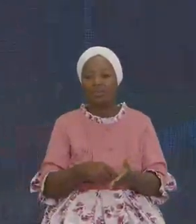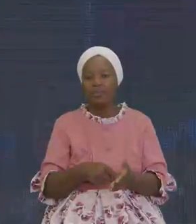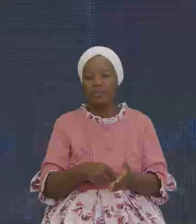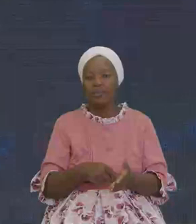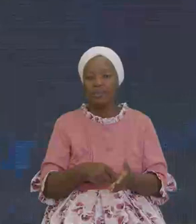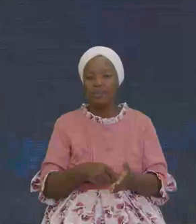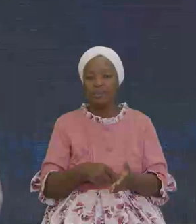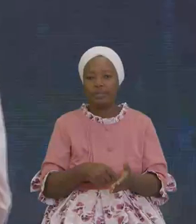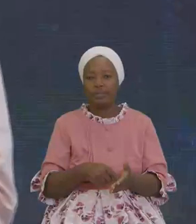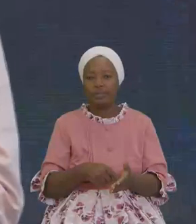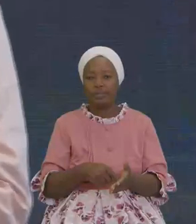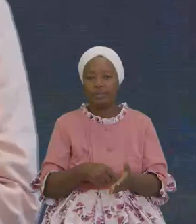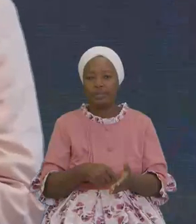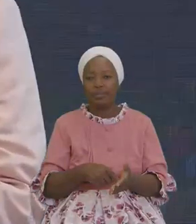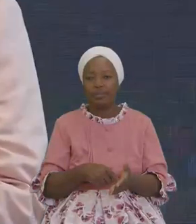acceptez ceci.